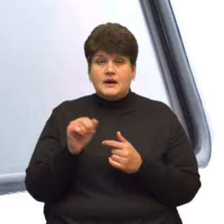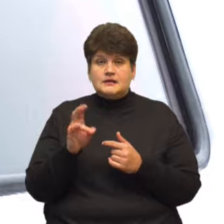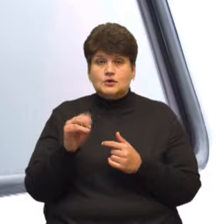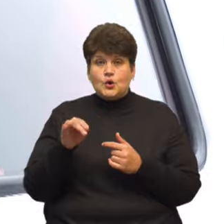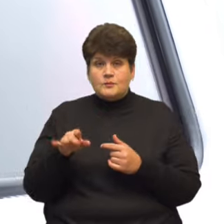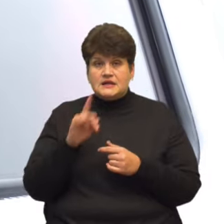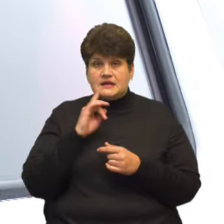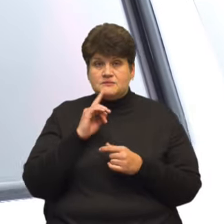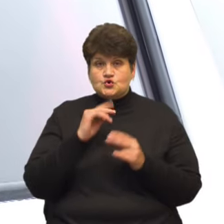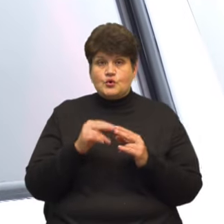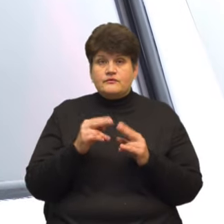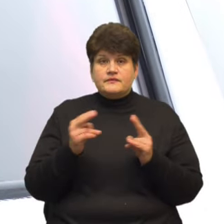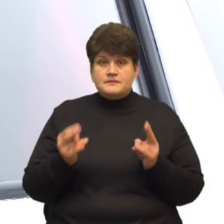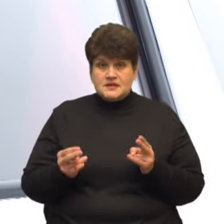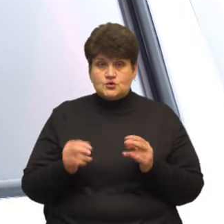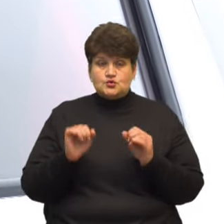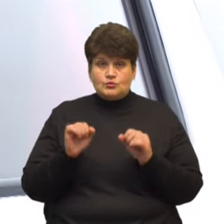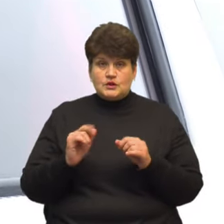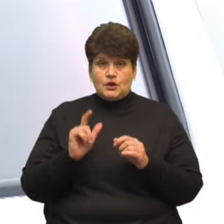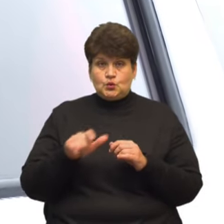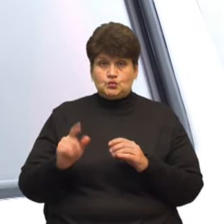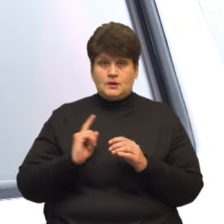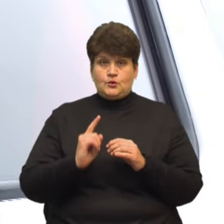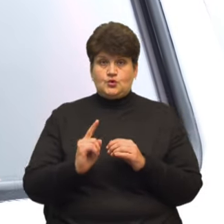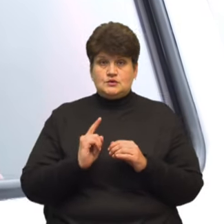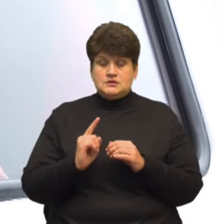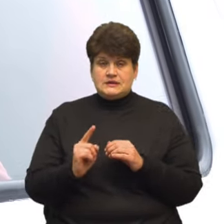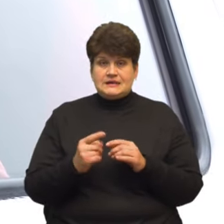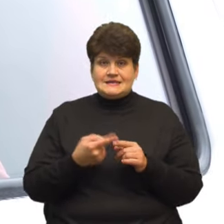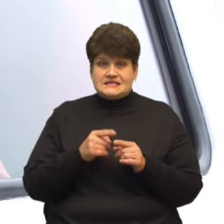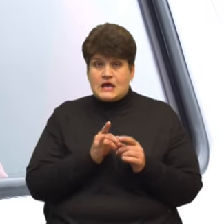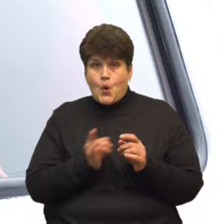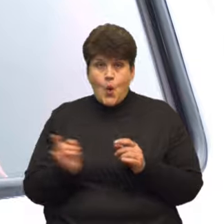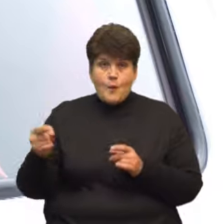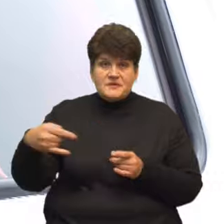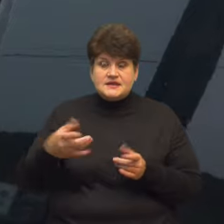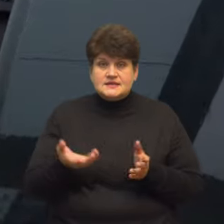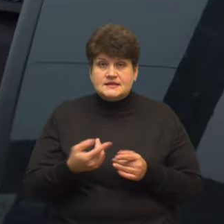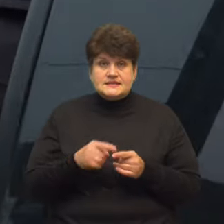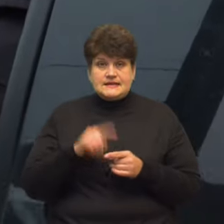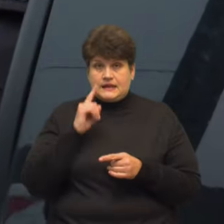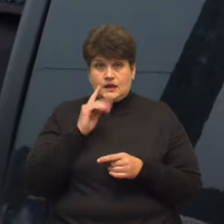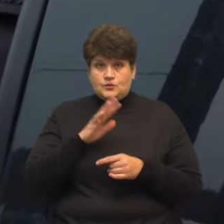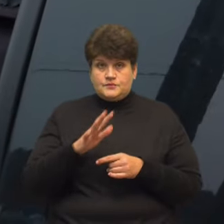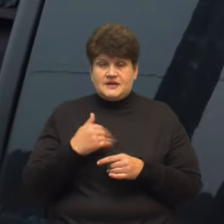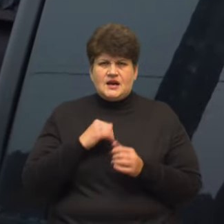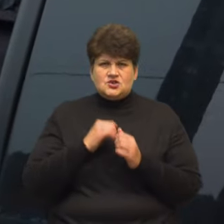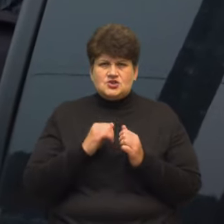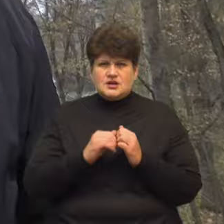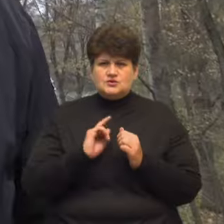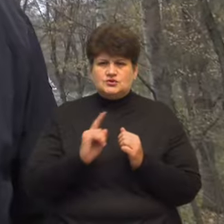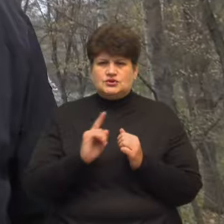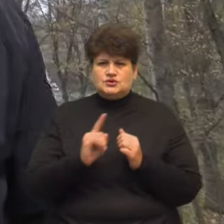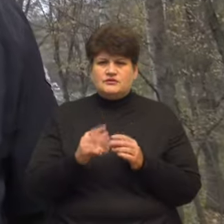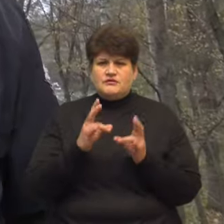тимчасовий місць щоб щоб могли люди їжжати бо тому що оці великі об'їзди це ну по-перше незручно Я часто їжджу він в аварійному